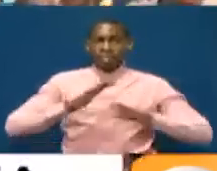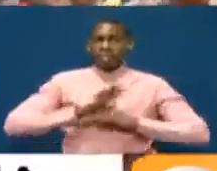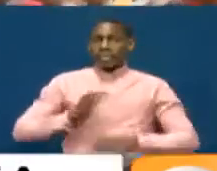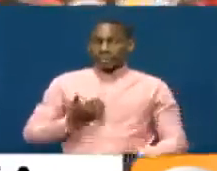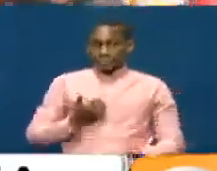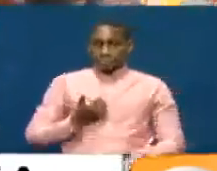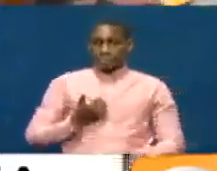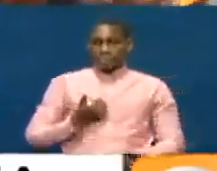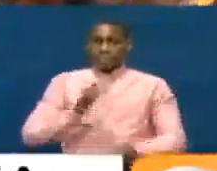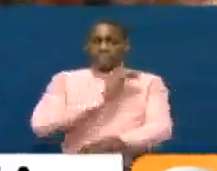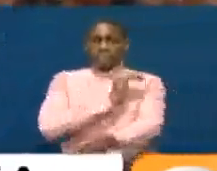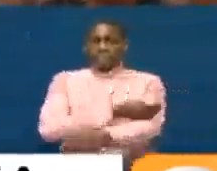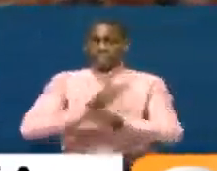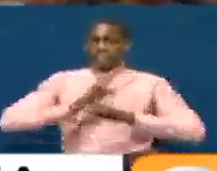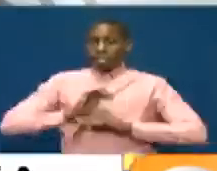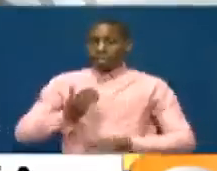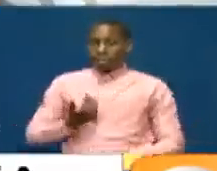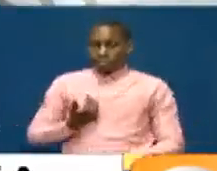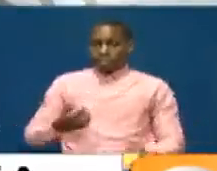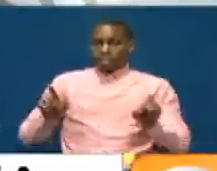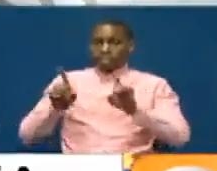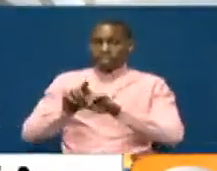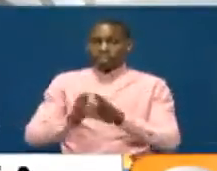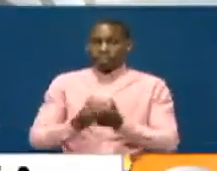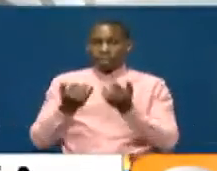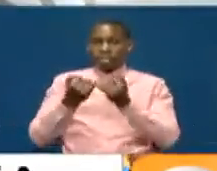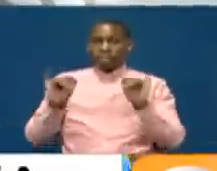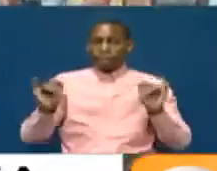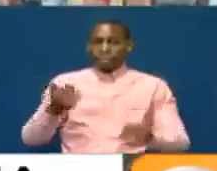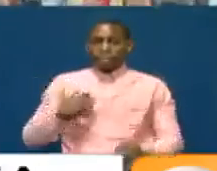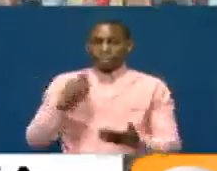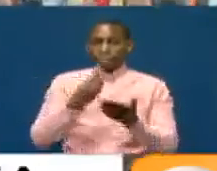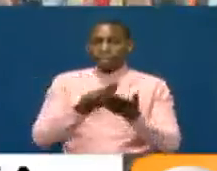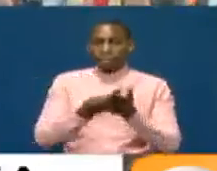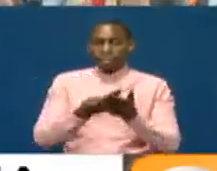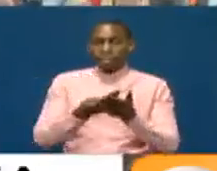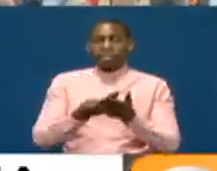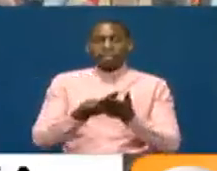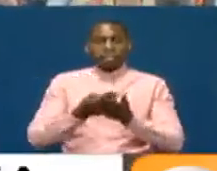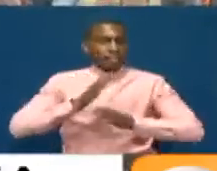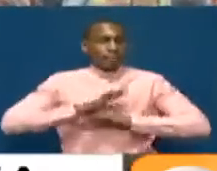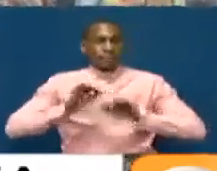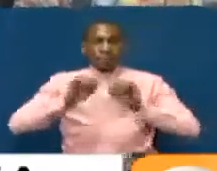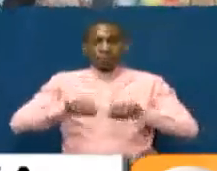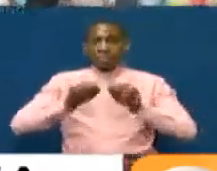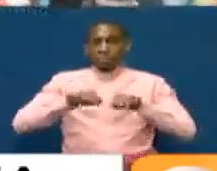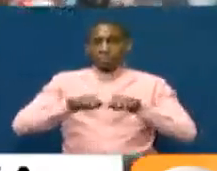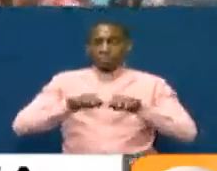kutosha, wako na capacity ya kutosha, na wako na independence ya financial ya kutosha ili